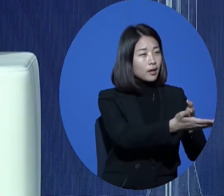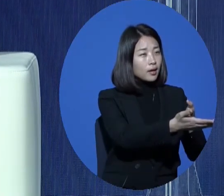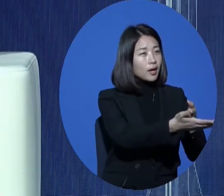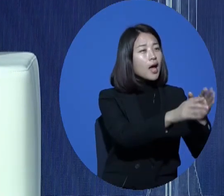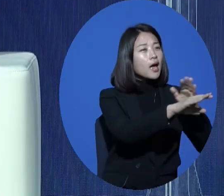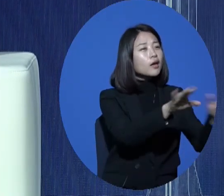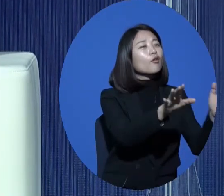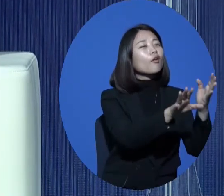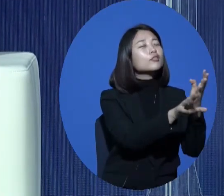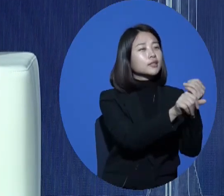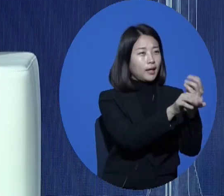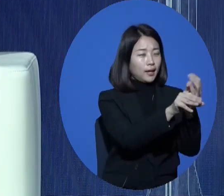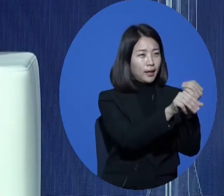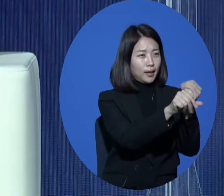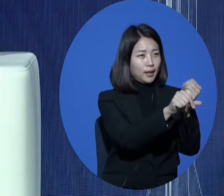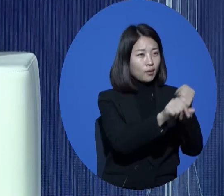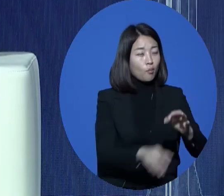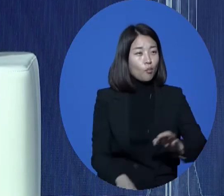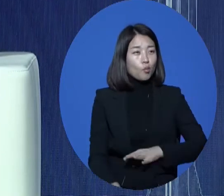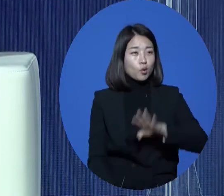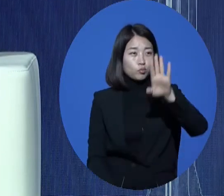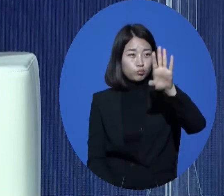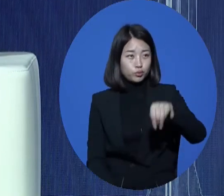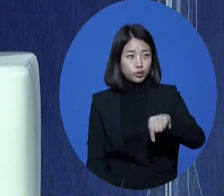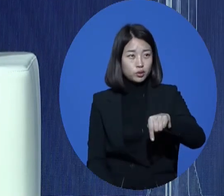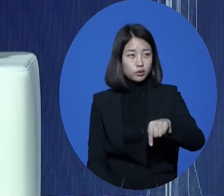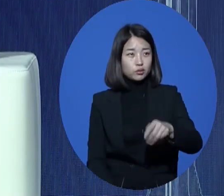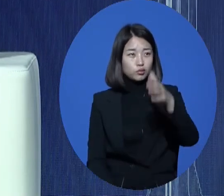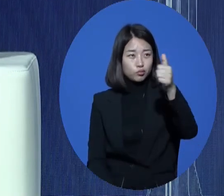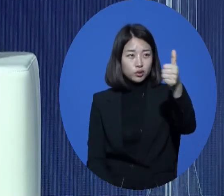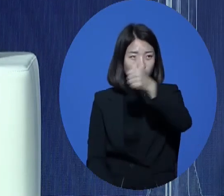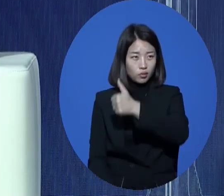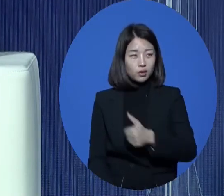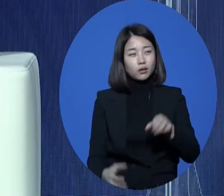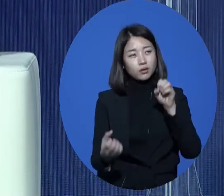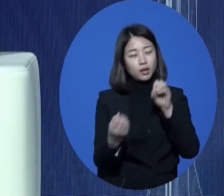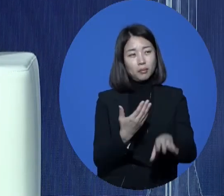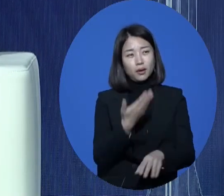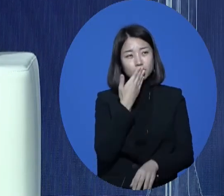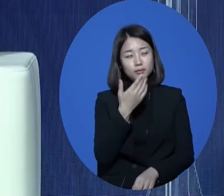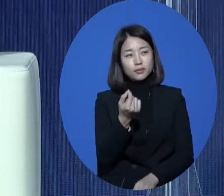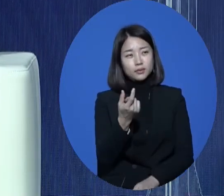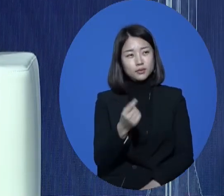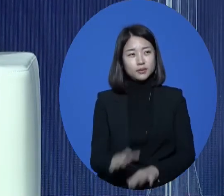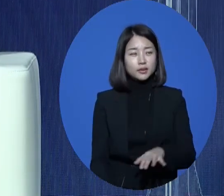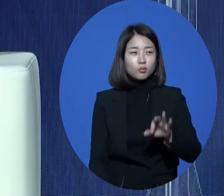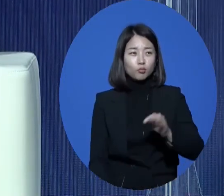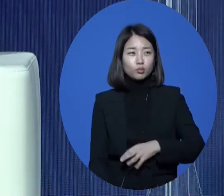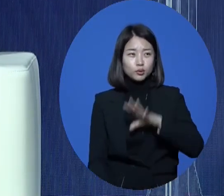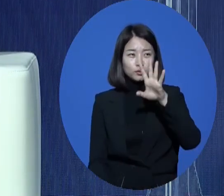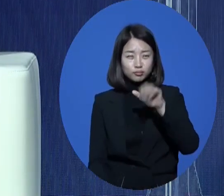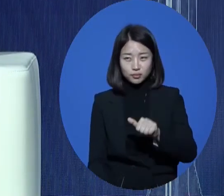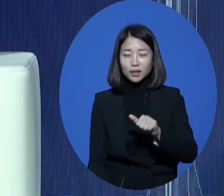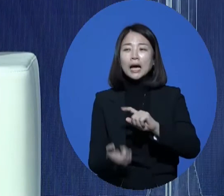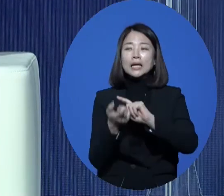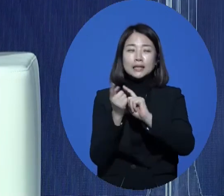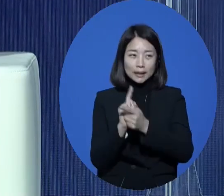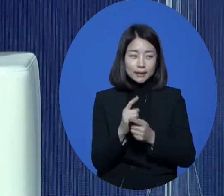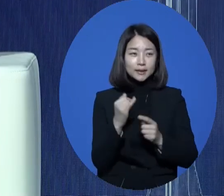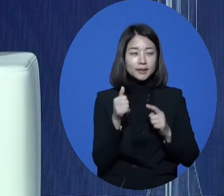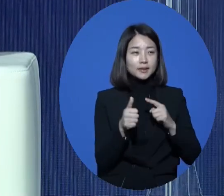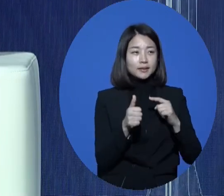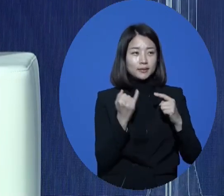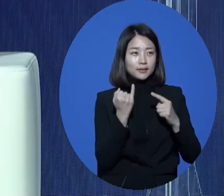걸리겠느냐라는 질문이에요. 보건복지부 국장 정도는 와야 답변이 되는데 지금 안 계시니까 김성현